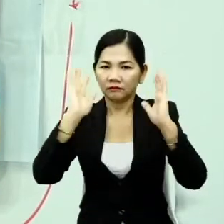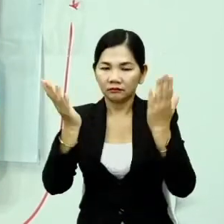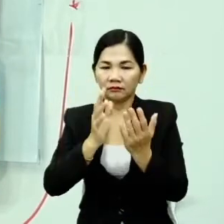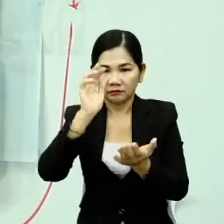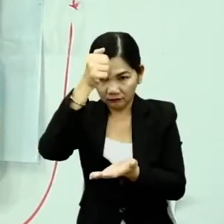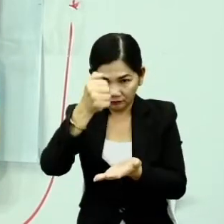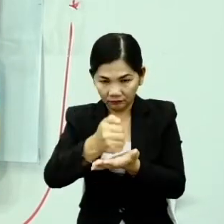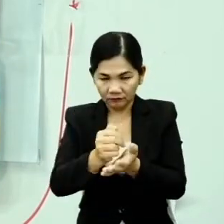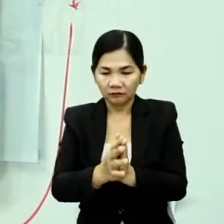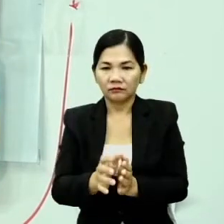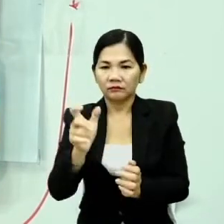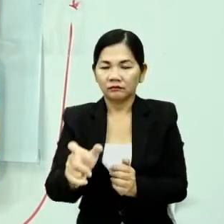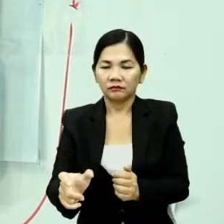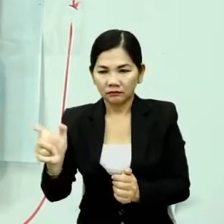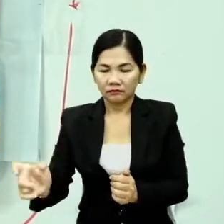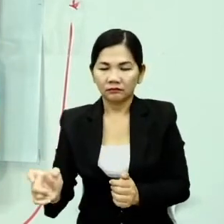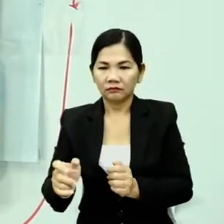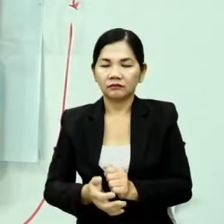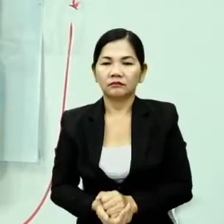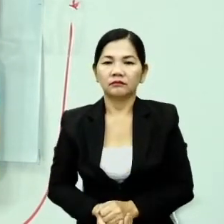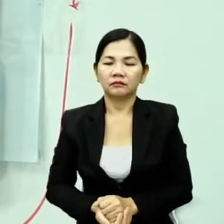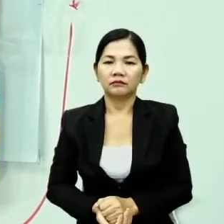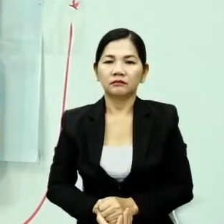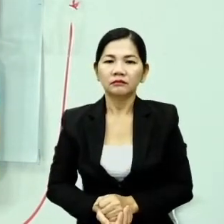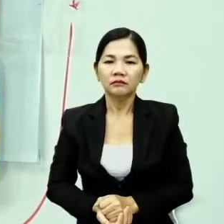bắt đầu bị giờ ít ra tới đo mà nuôi dưỡng